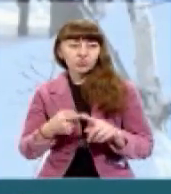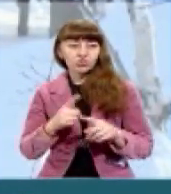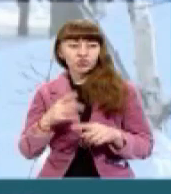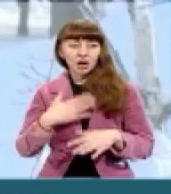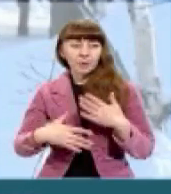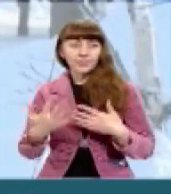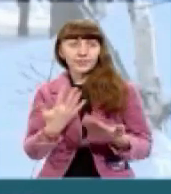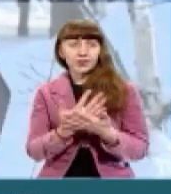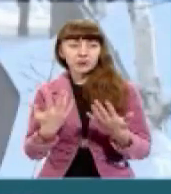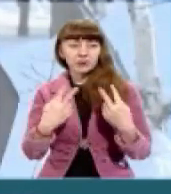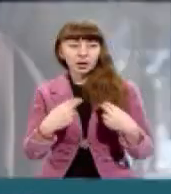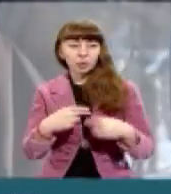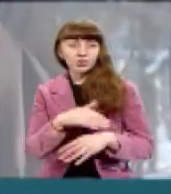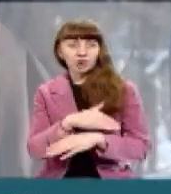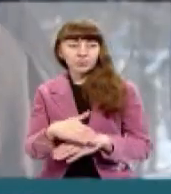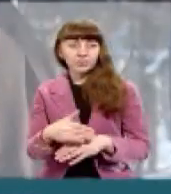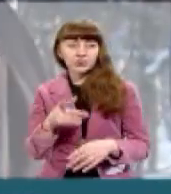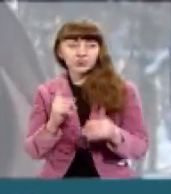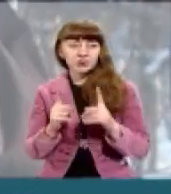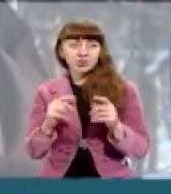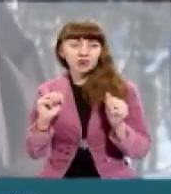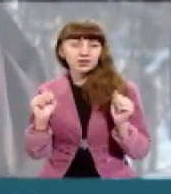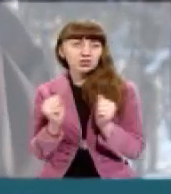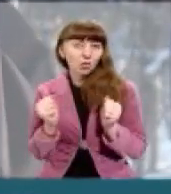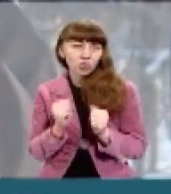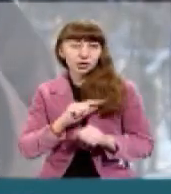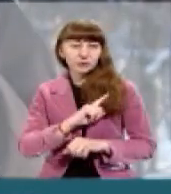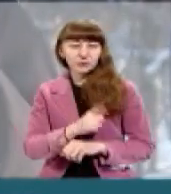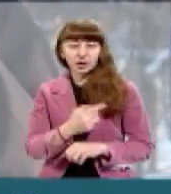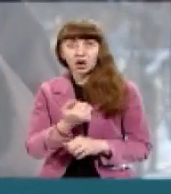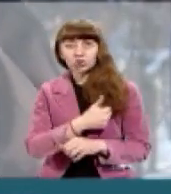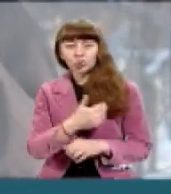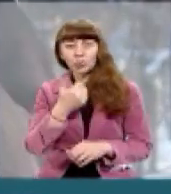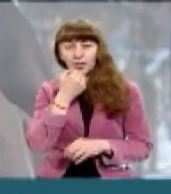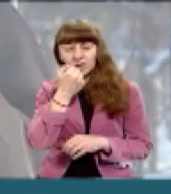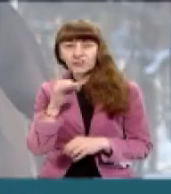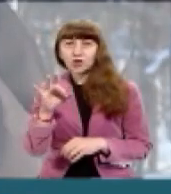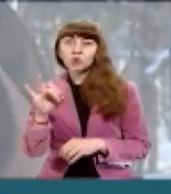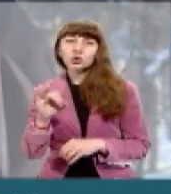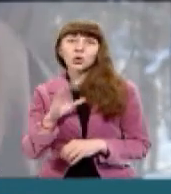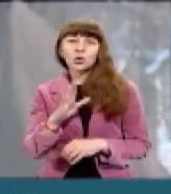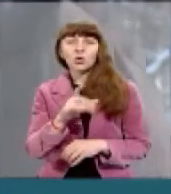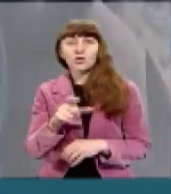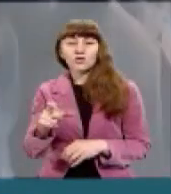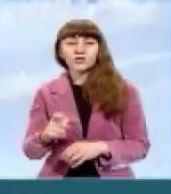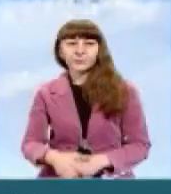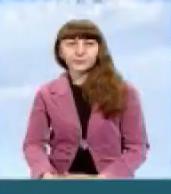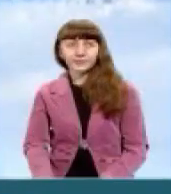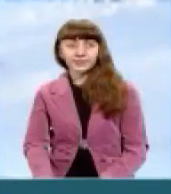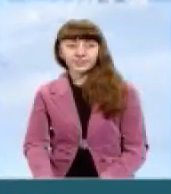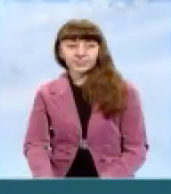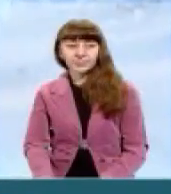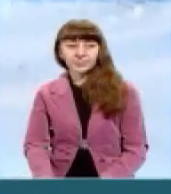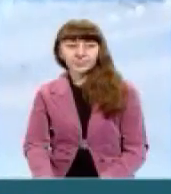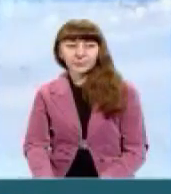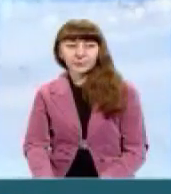жасайтын болғандықтан әрине тонамыз. Мен еріктілерге алғыс айтқым келеді. Жастардың бұл ісі мені қатты қуантты. Рахмет. Қазір